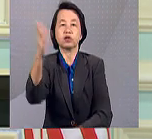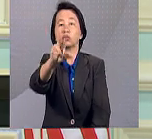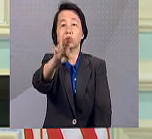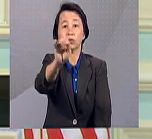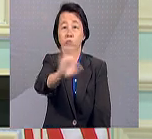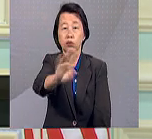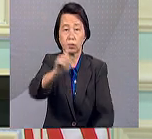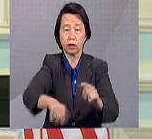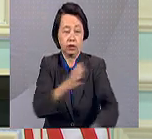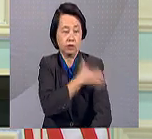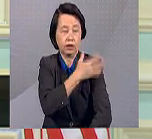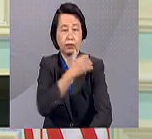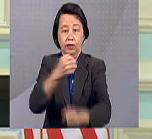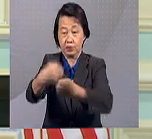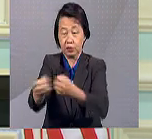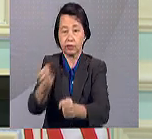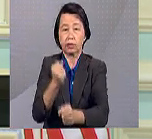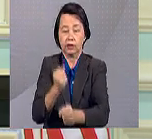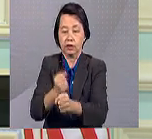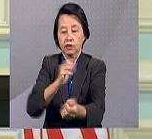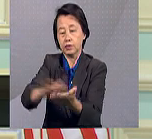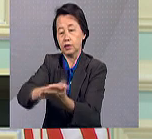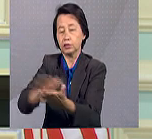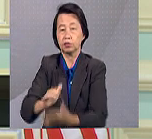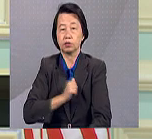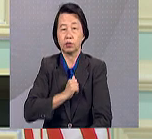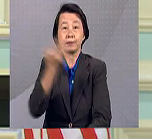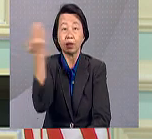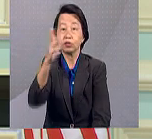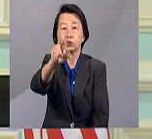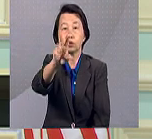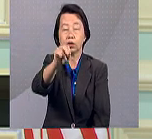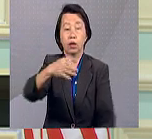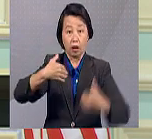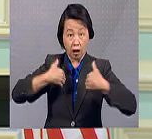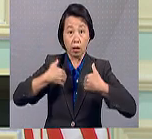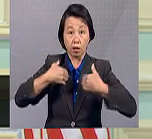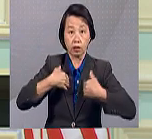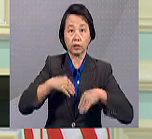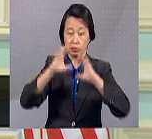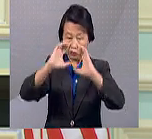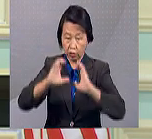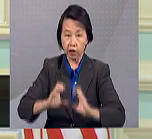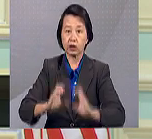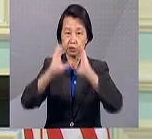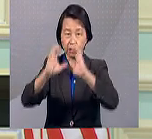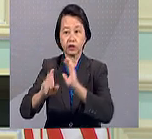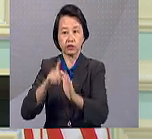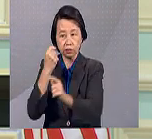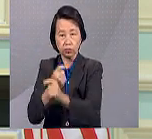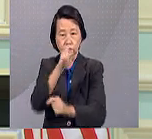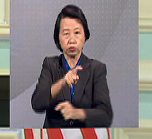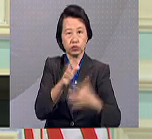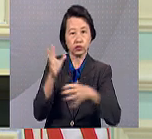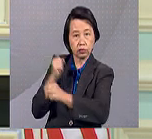dicuci oleh cleaners di pejabat mereka, bukan seperti itu. Sanitasi mempunyai panduan-panduan tertentu yang perlu